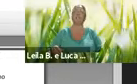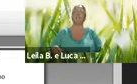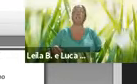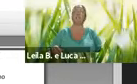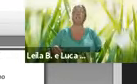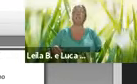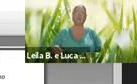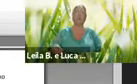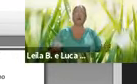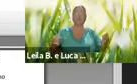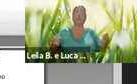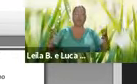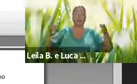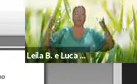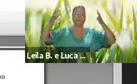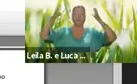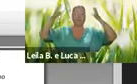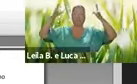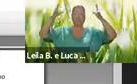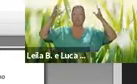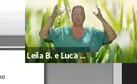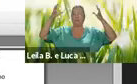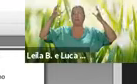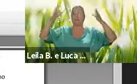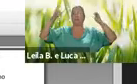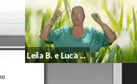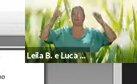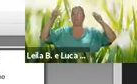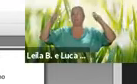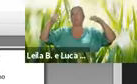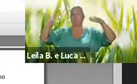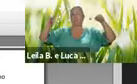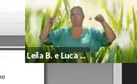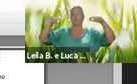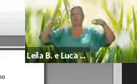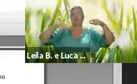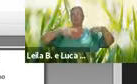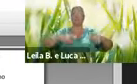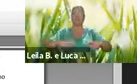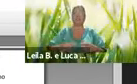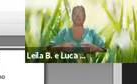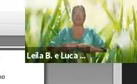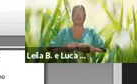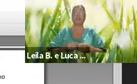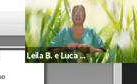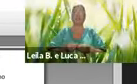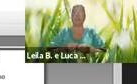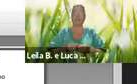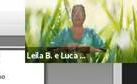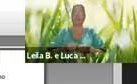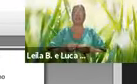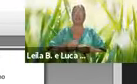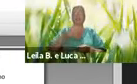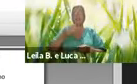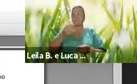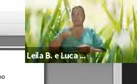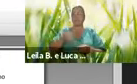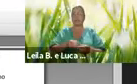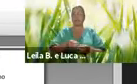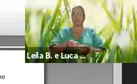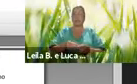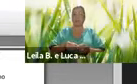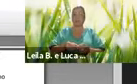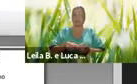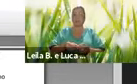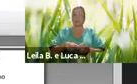potenziale di radiazione. Allora, vicino al cervello delle persone che stavano lì, degli incarnati, di questi